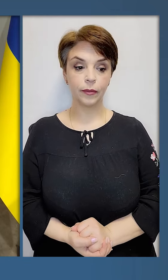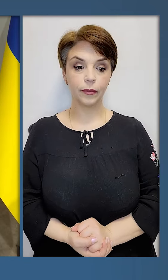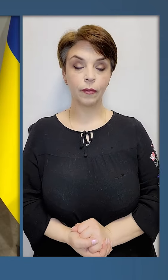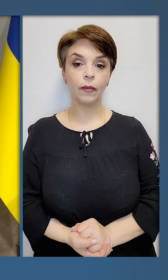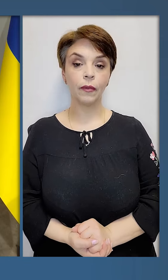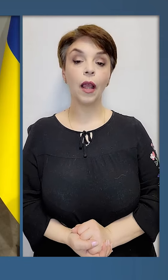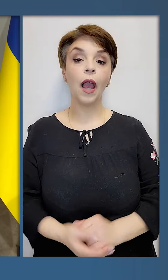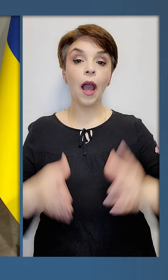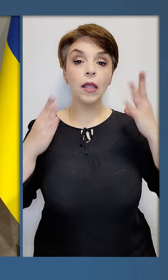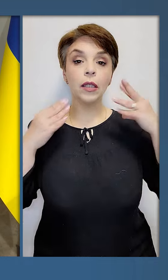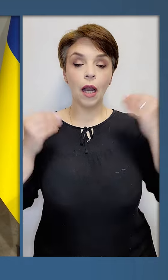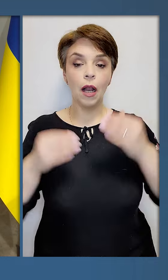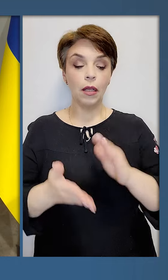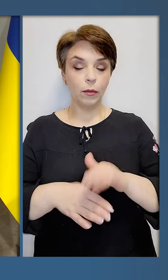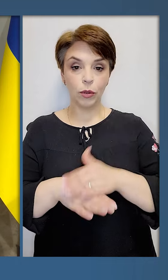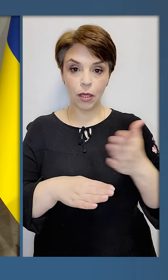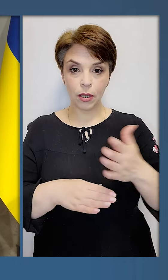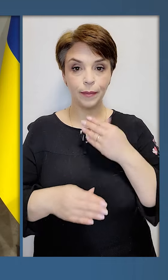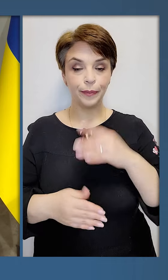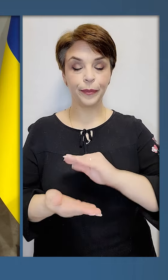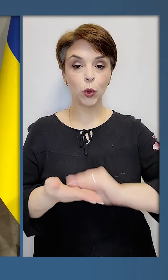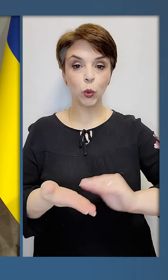Але Нідерланди, НОС, будь ласка.